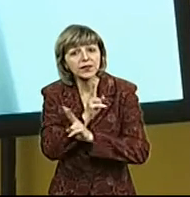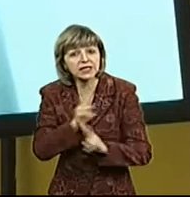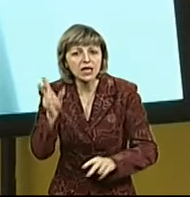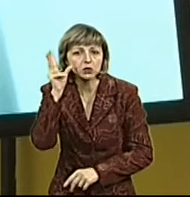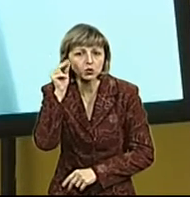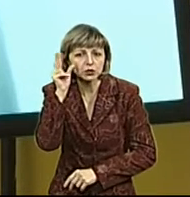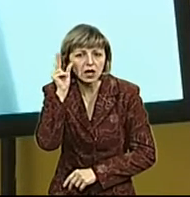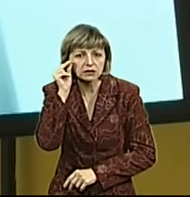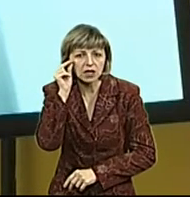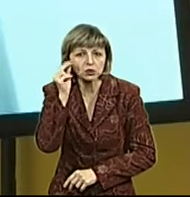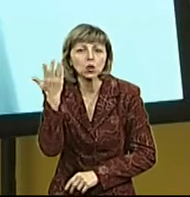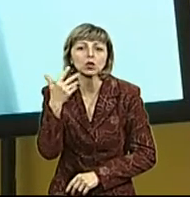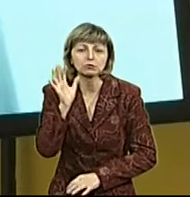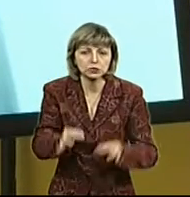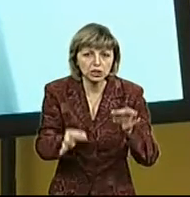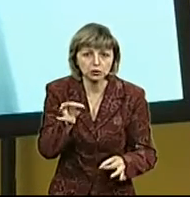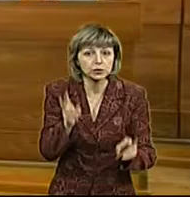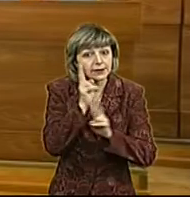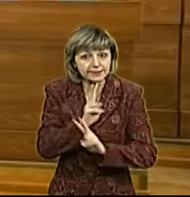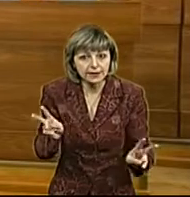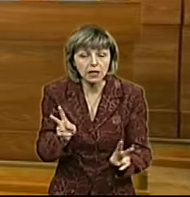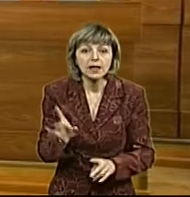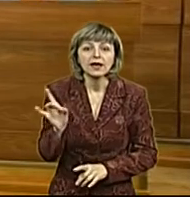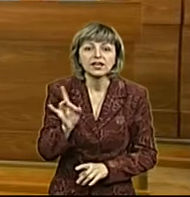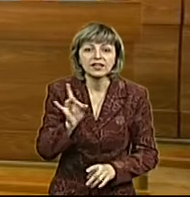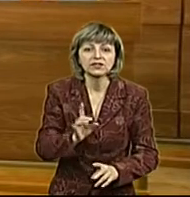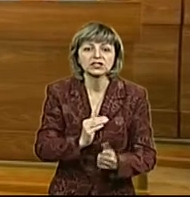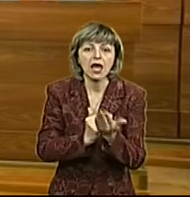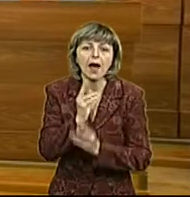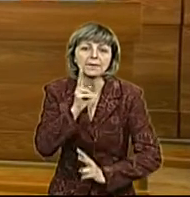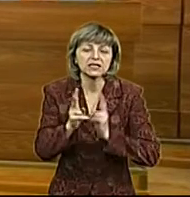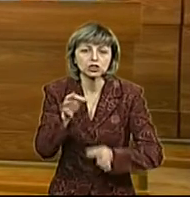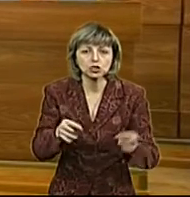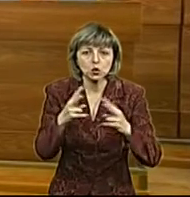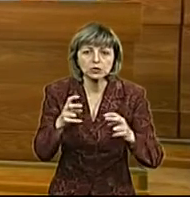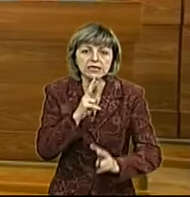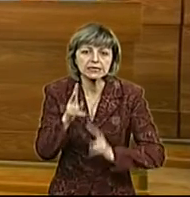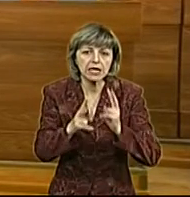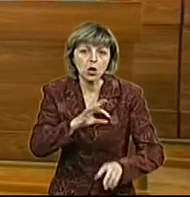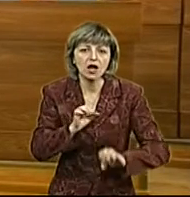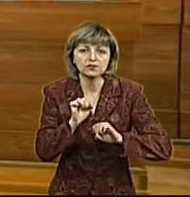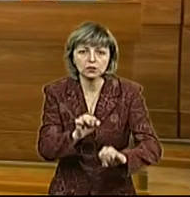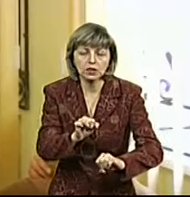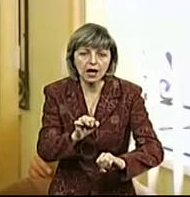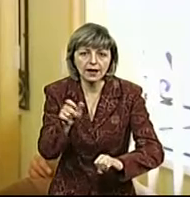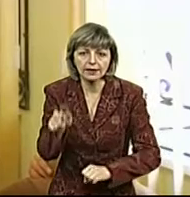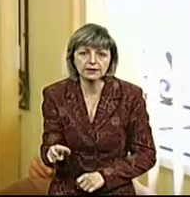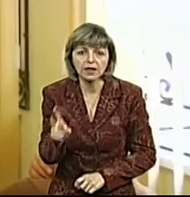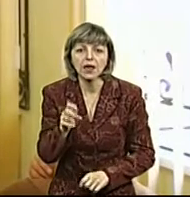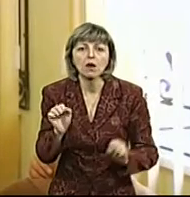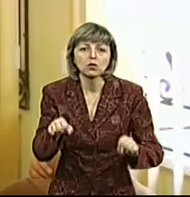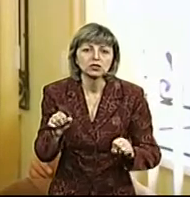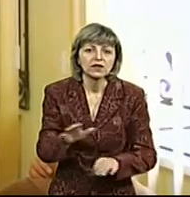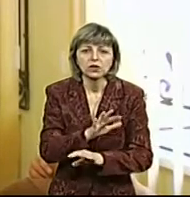дату призначення, так? Наступне. Рівненський апеляційний суд розглядає скаргу адвоката Анатолія Бакаєвича на